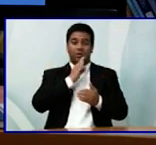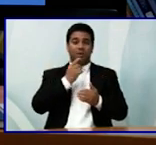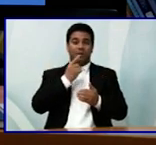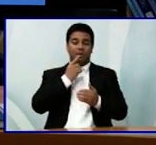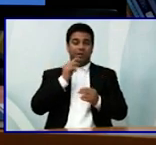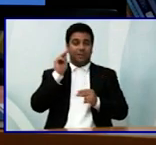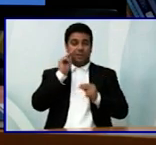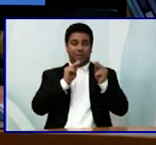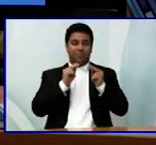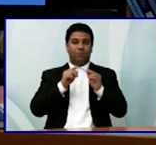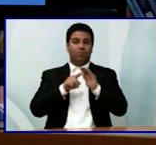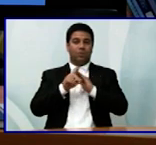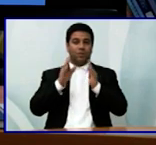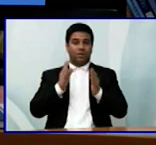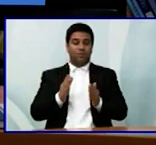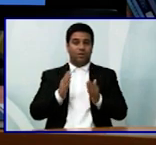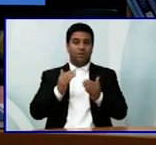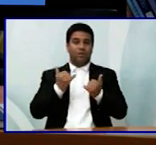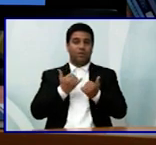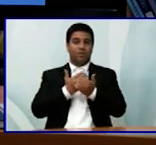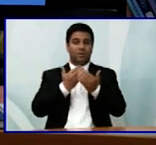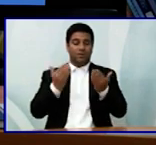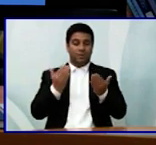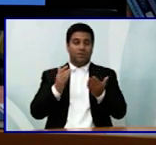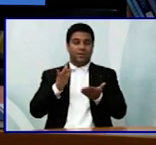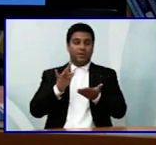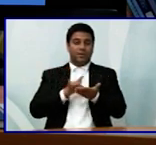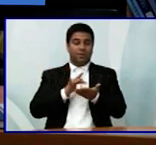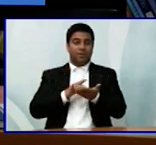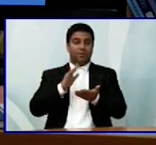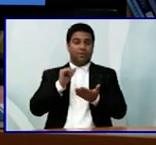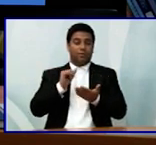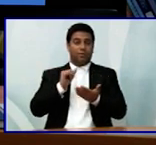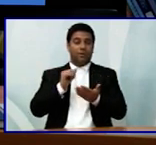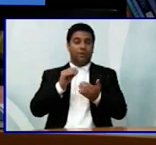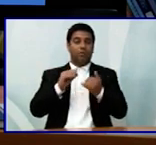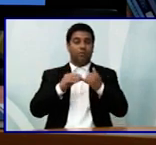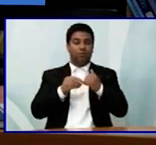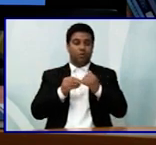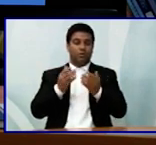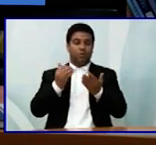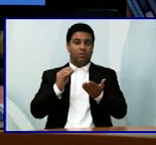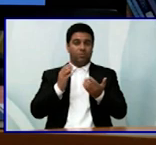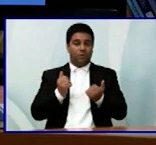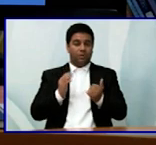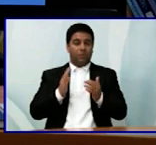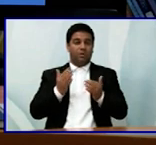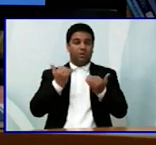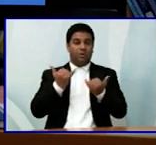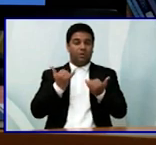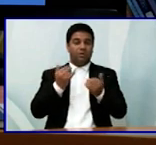darsimizni boshlaymiz. Oldingizga daftaringiz va ruchkangizni olib oling. Chunki